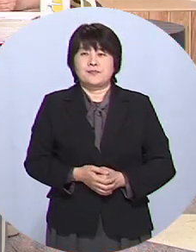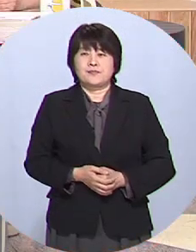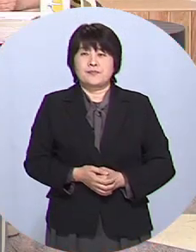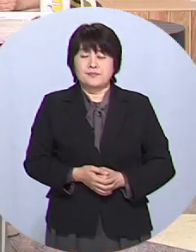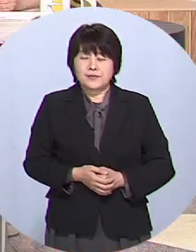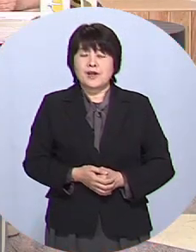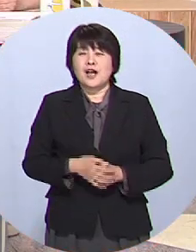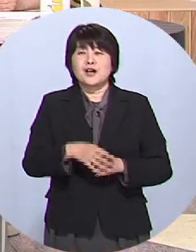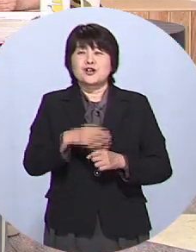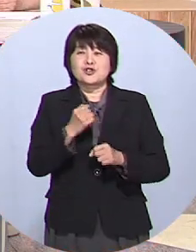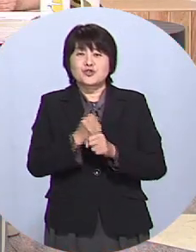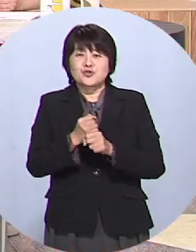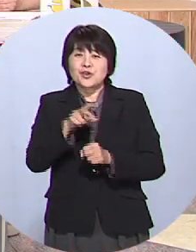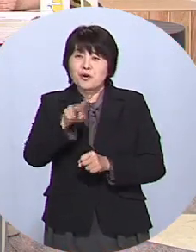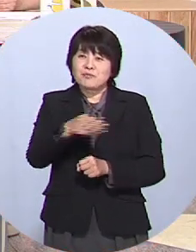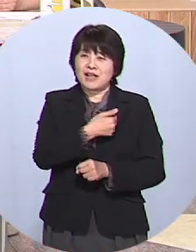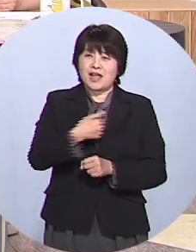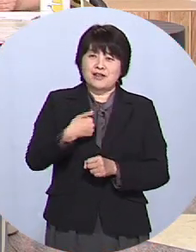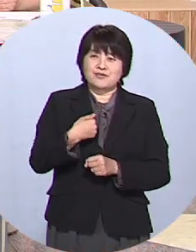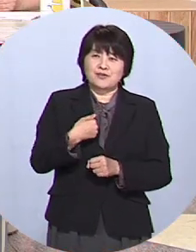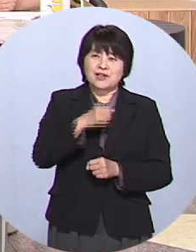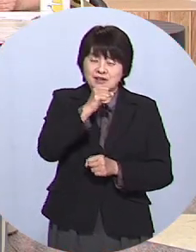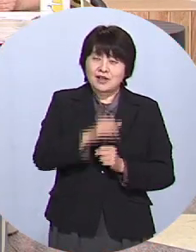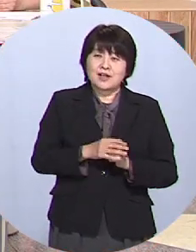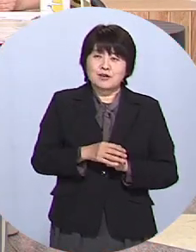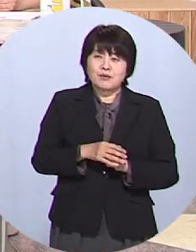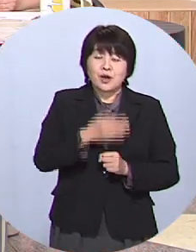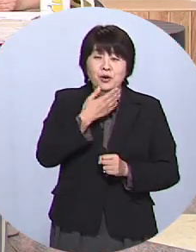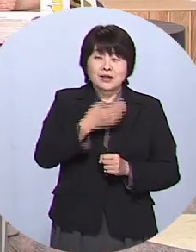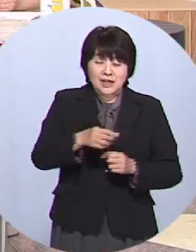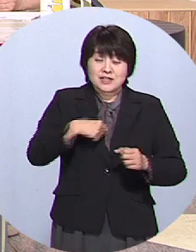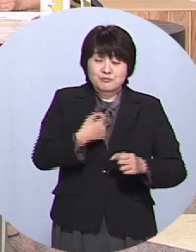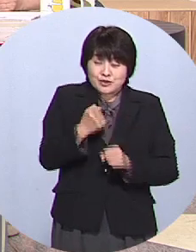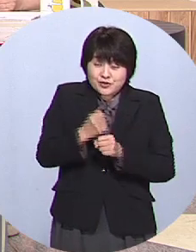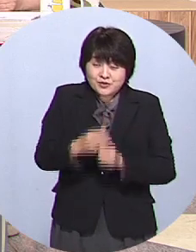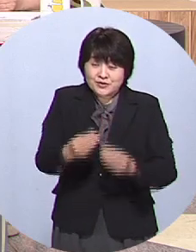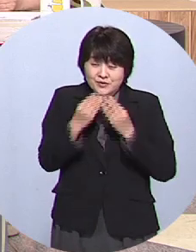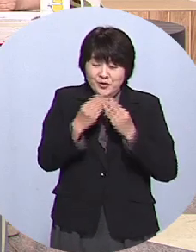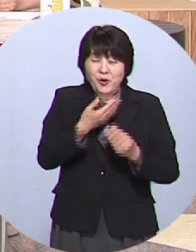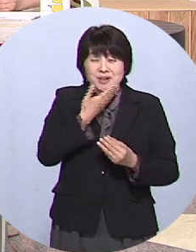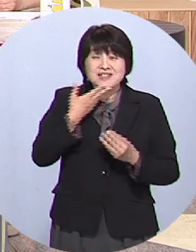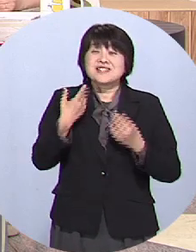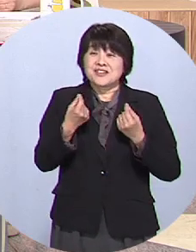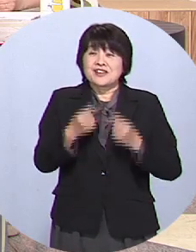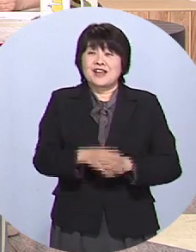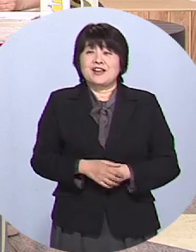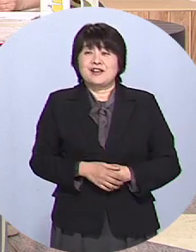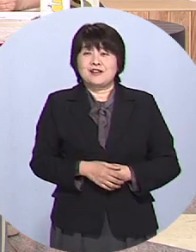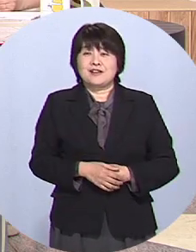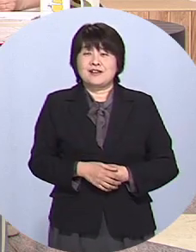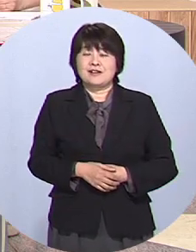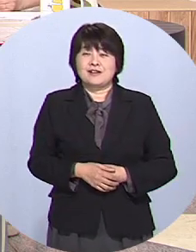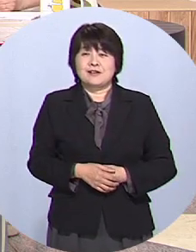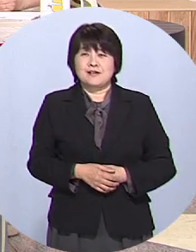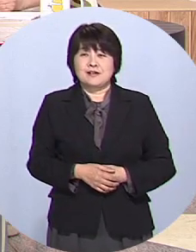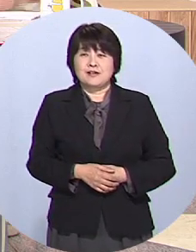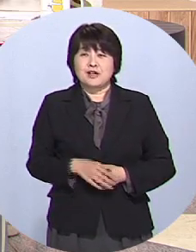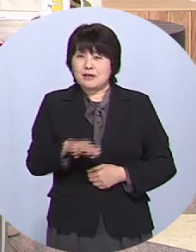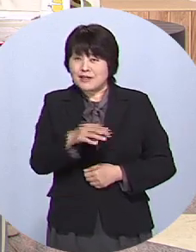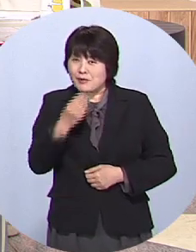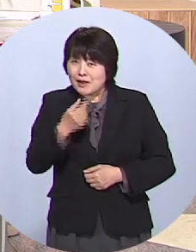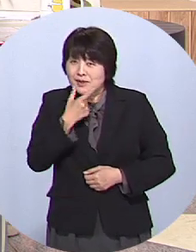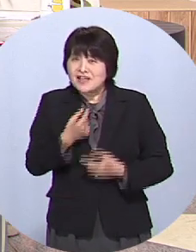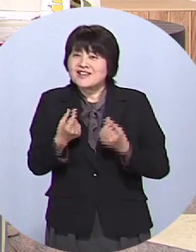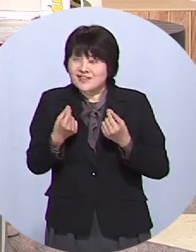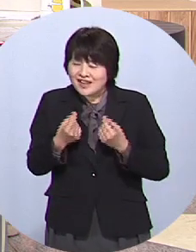これ作ってるところが見られたりとか、自分で作ったらもう美味しさひとしおだよね。 美味しそうですよね。ひとしおだと思います。さあ、皆さんも食べたいでしょ、